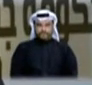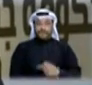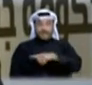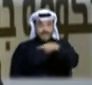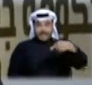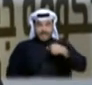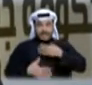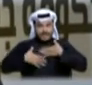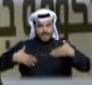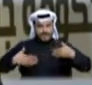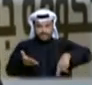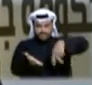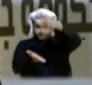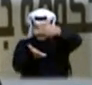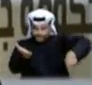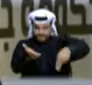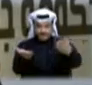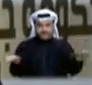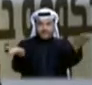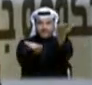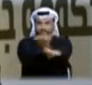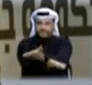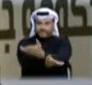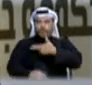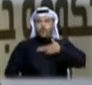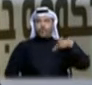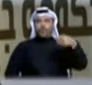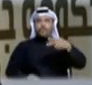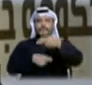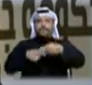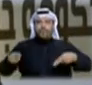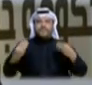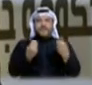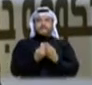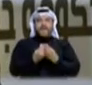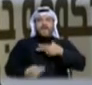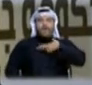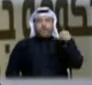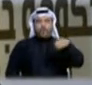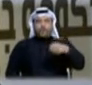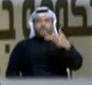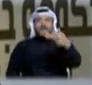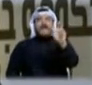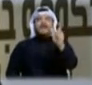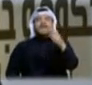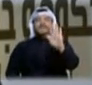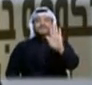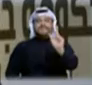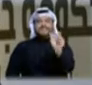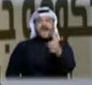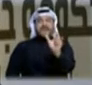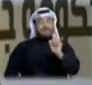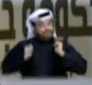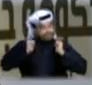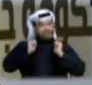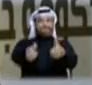ونحن نعتبر التوقيع على هذه الاتفاقية بين حكومة دولة الكويت وحكومة قرغيزستان في مجال الثقافة نقطة